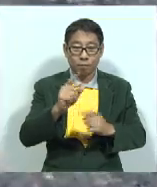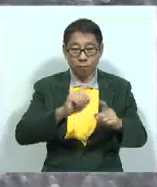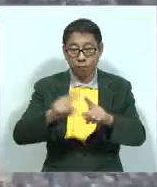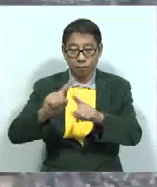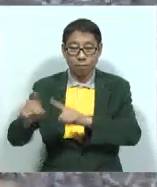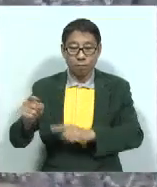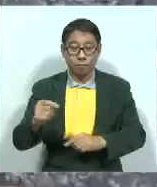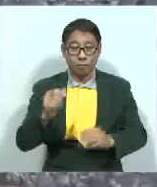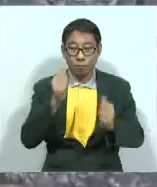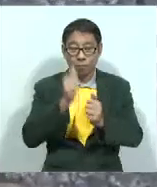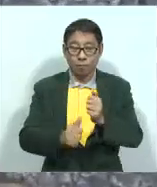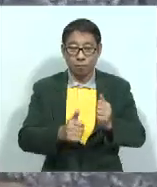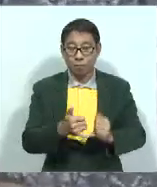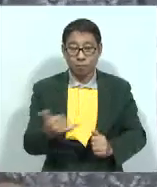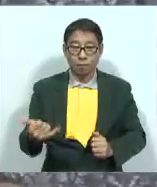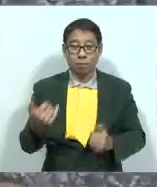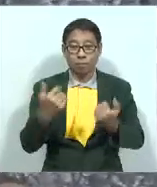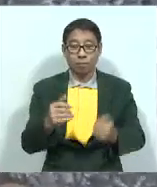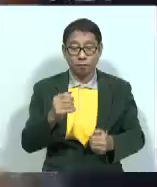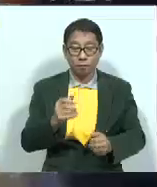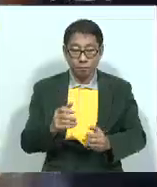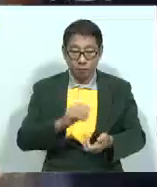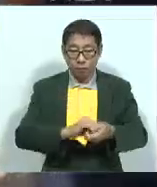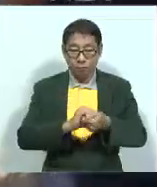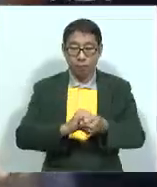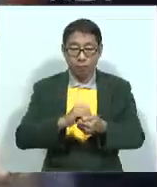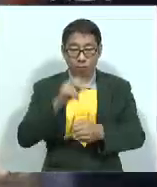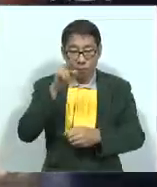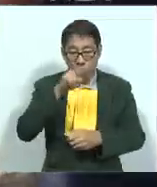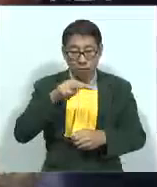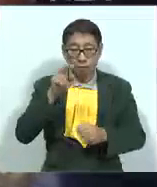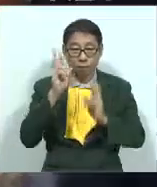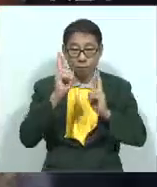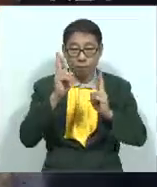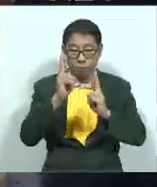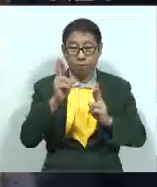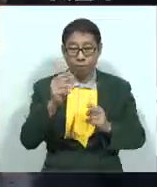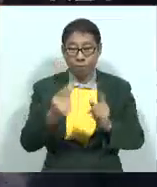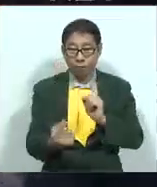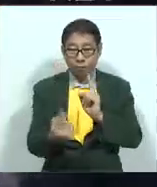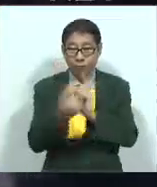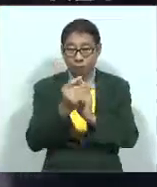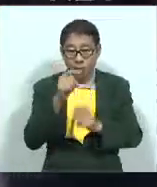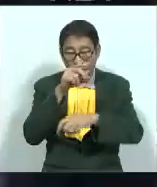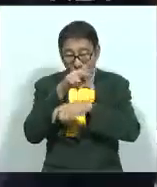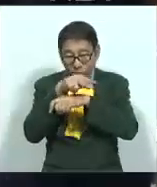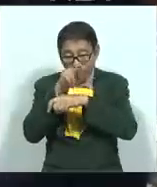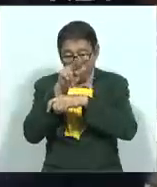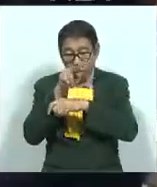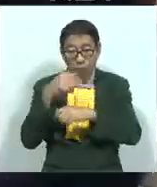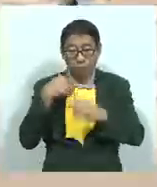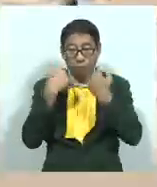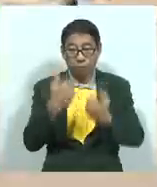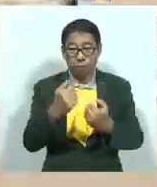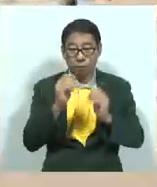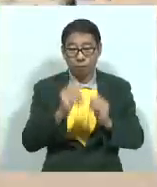ที่เกิดขึ้นในทุกรูปแบบร่วมกันเฝ้าระวังความปลอดภัยทุกพื้นที่หากพบเห็นหรือสังเกตคนแปลกหน้า